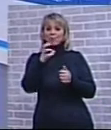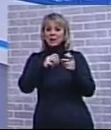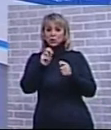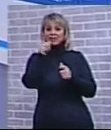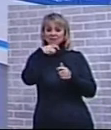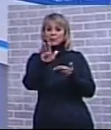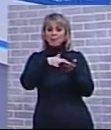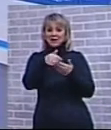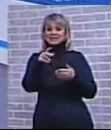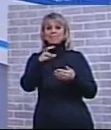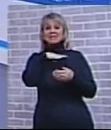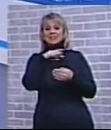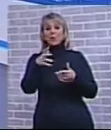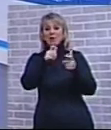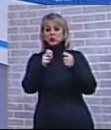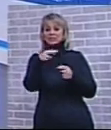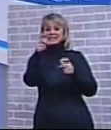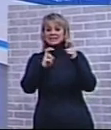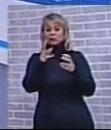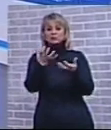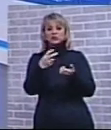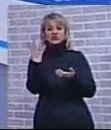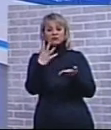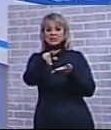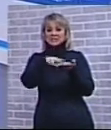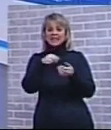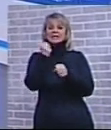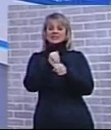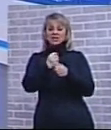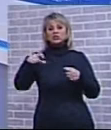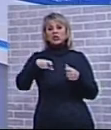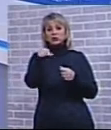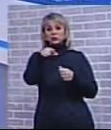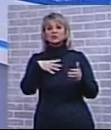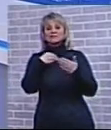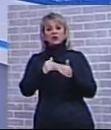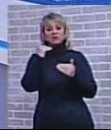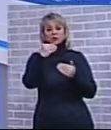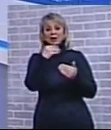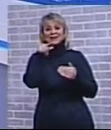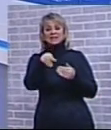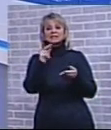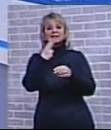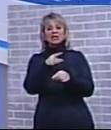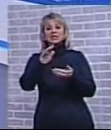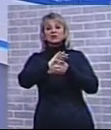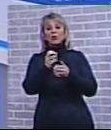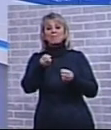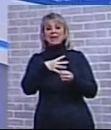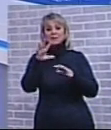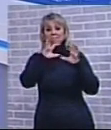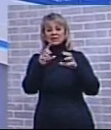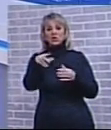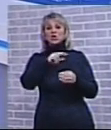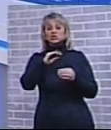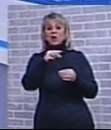сливочное масло. Мясниковский молочный завод получил 4-й сертификат «Сделано на Дону». Свое высокое качество доказал творог «Белый медведь»